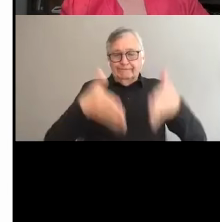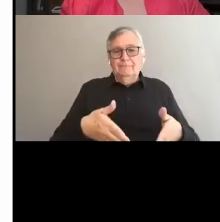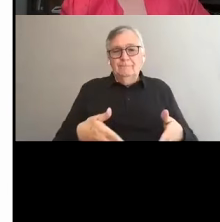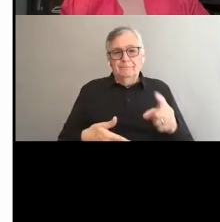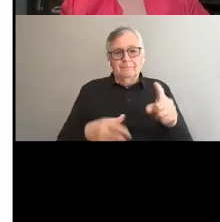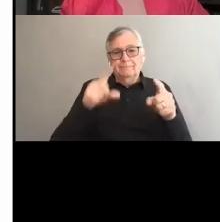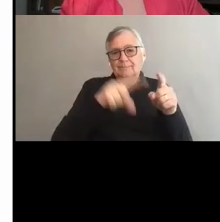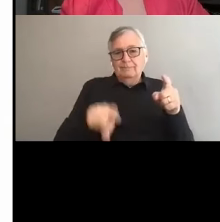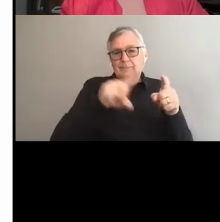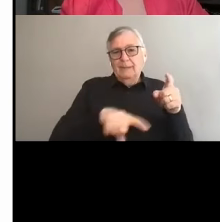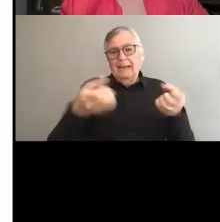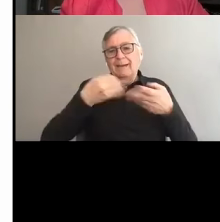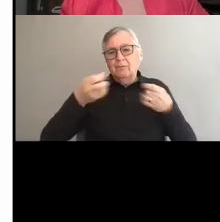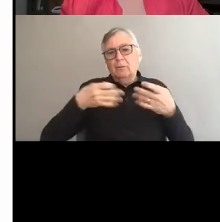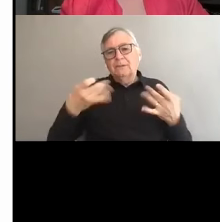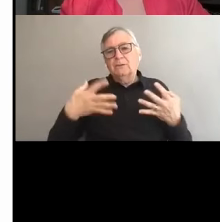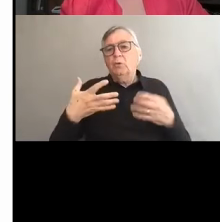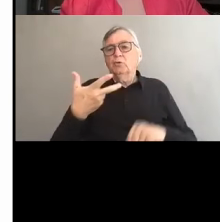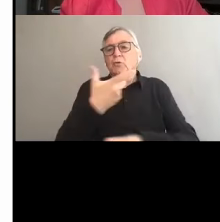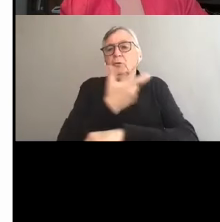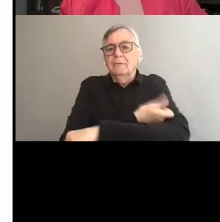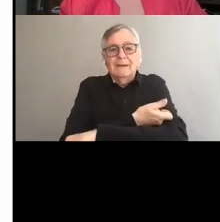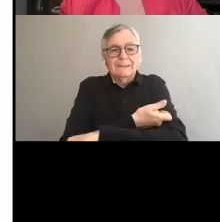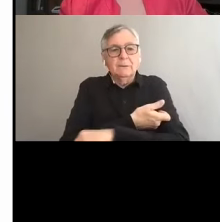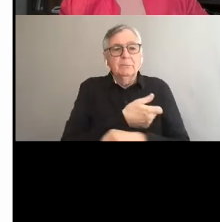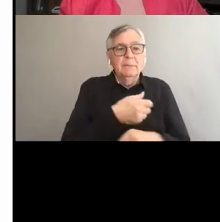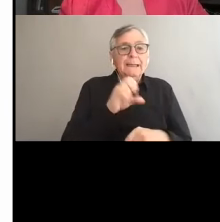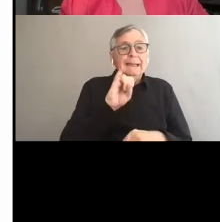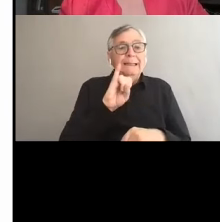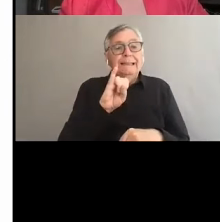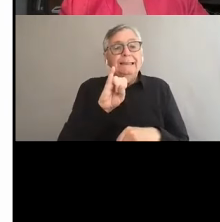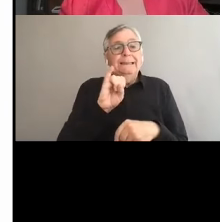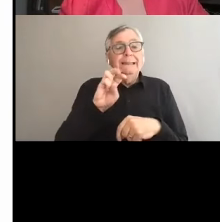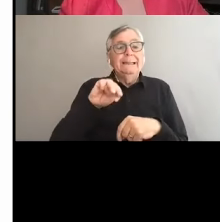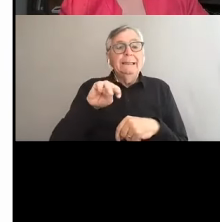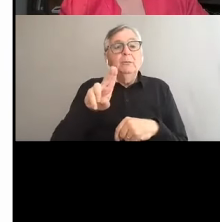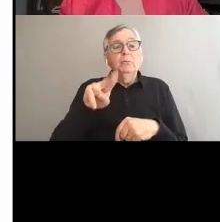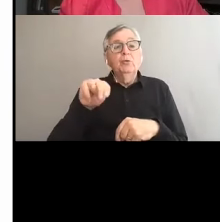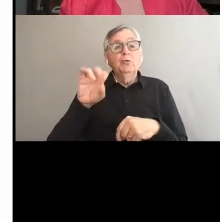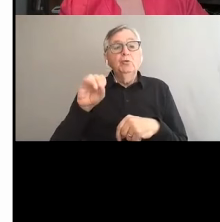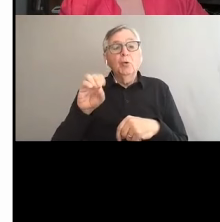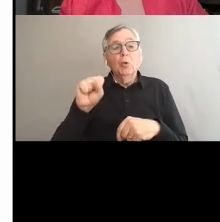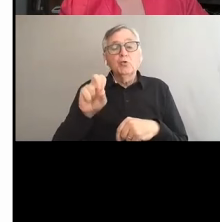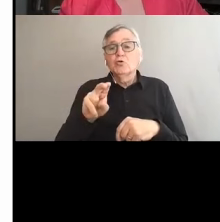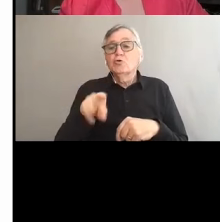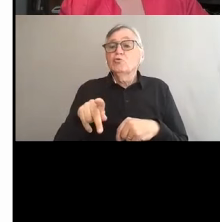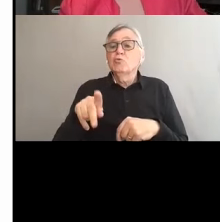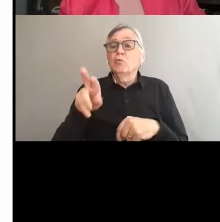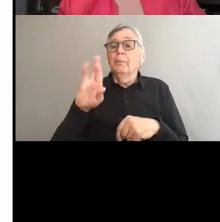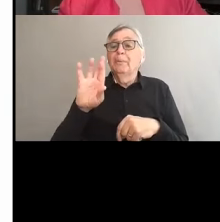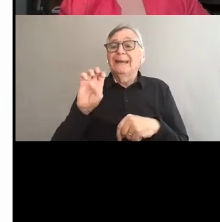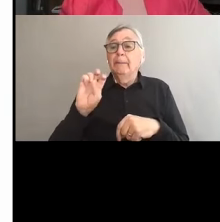0 données sur les vaccins et les immunosupprimés. Alors, les recommandations sont à l'effet